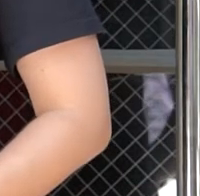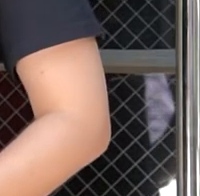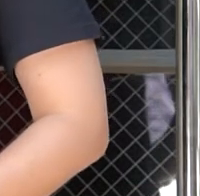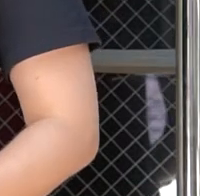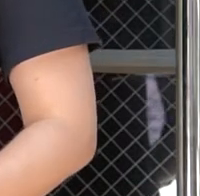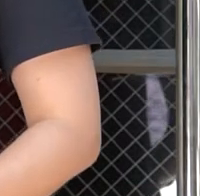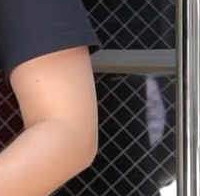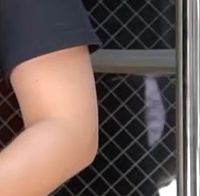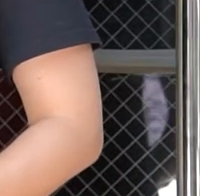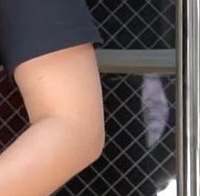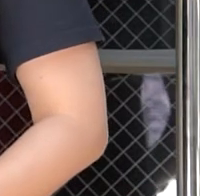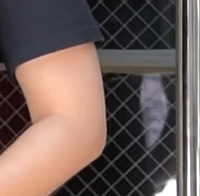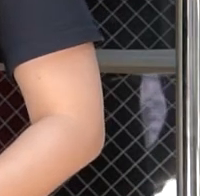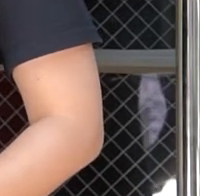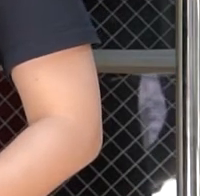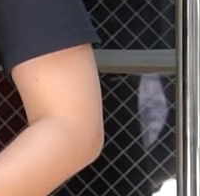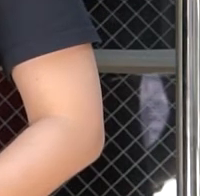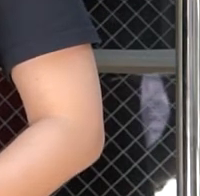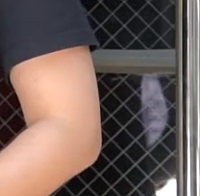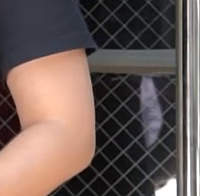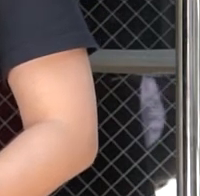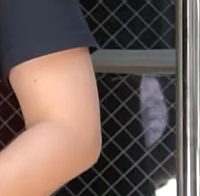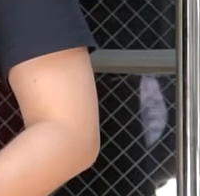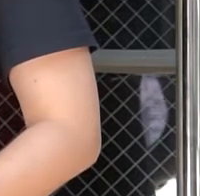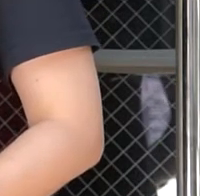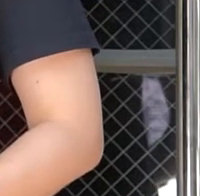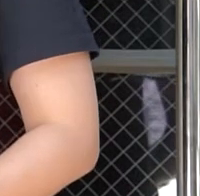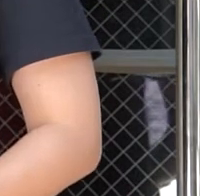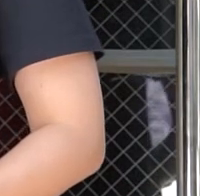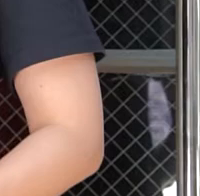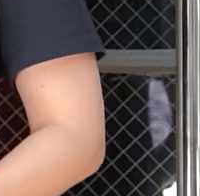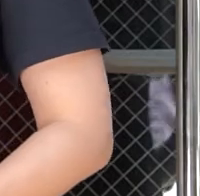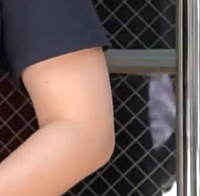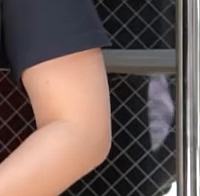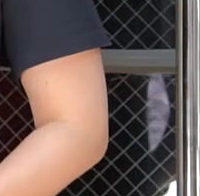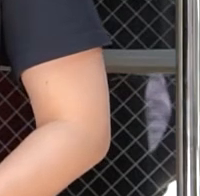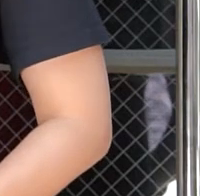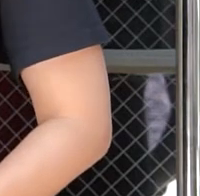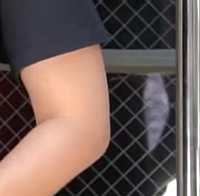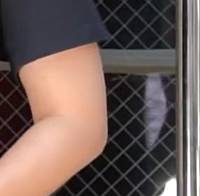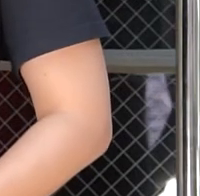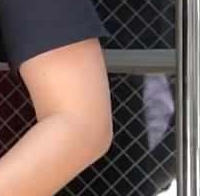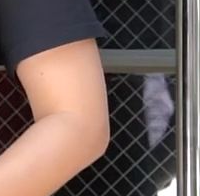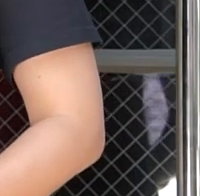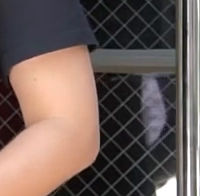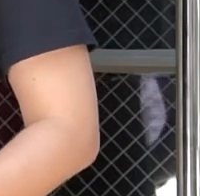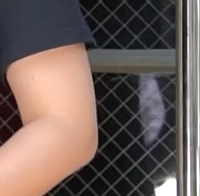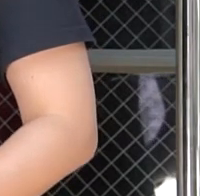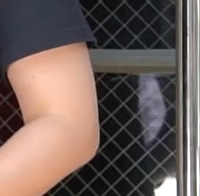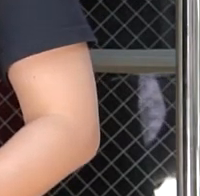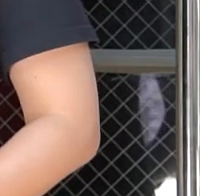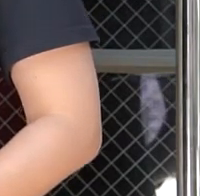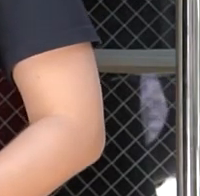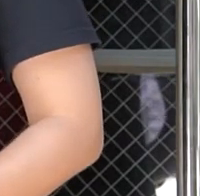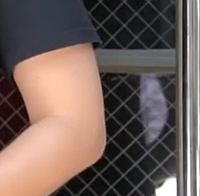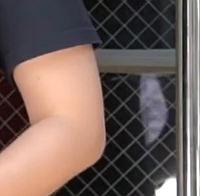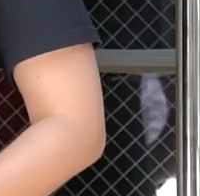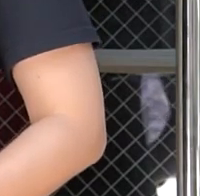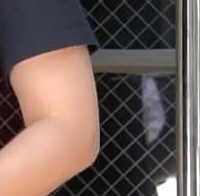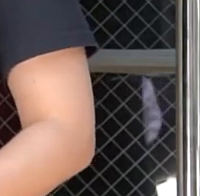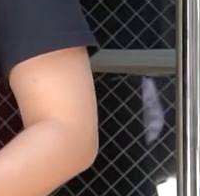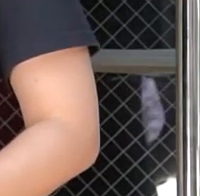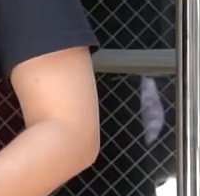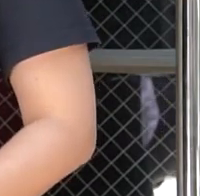최근 코로나19 여파가 장기화되면서 많은 기업들이 힘든 시간을 보내고 있는데요. 강서구가 침체된 지역